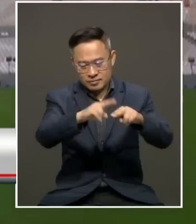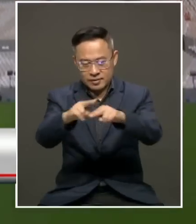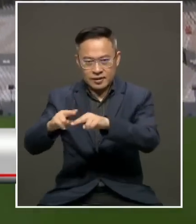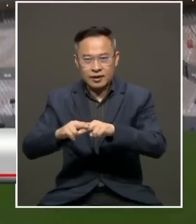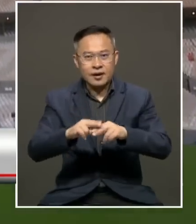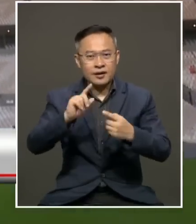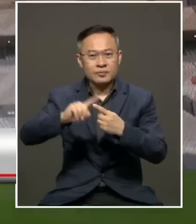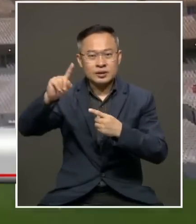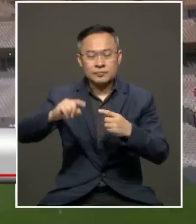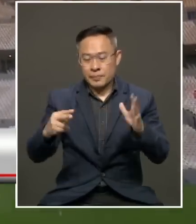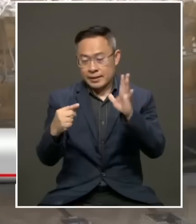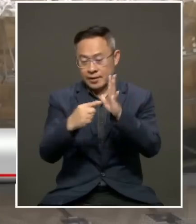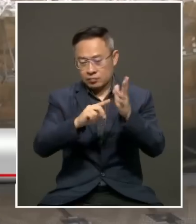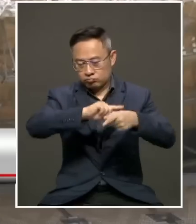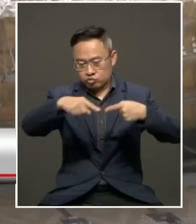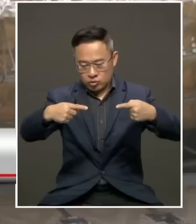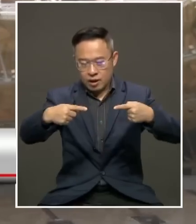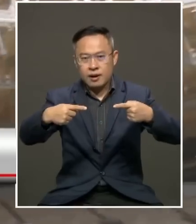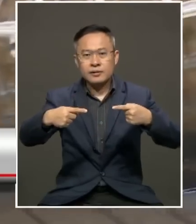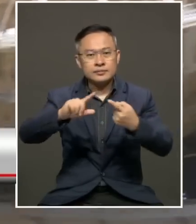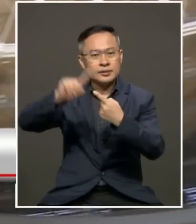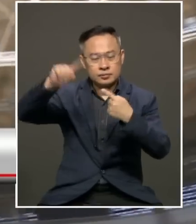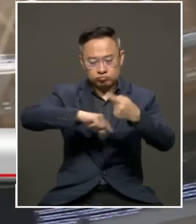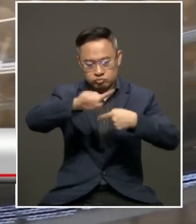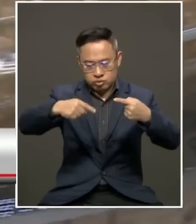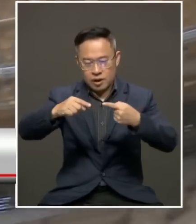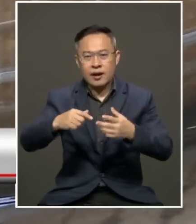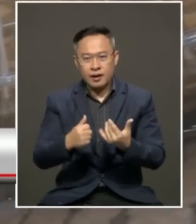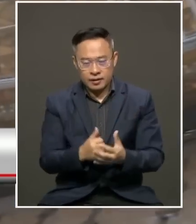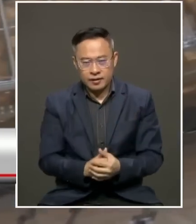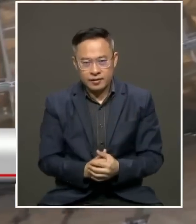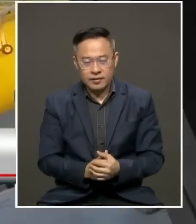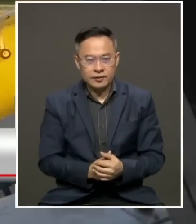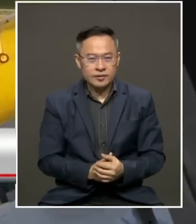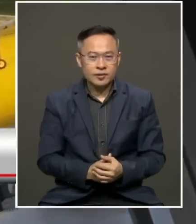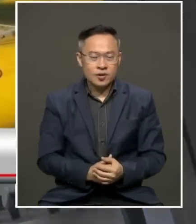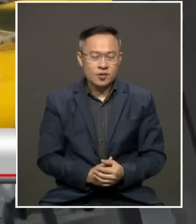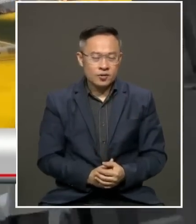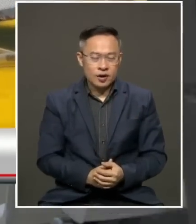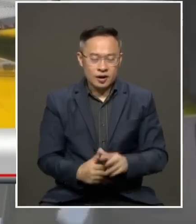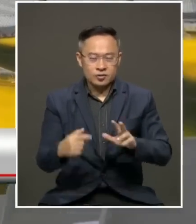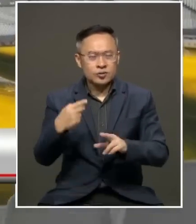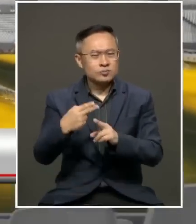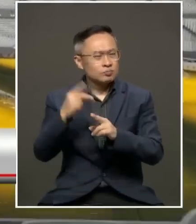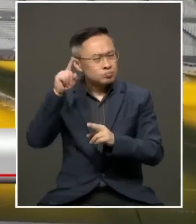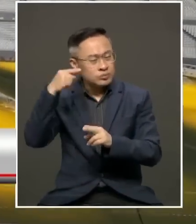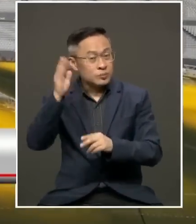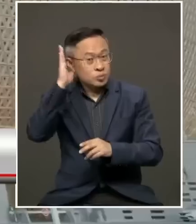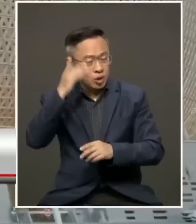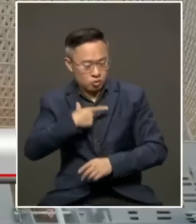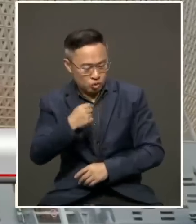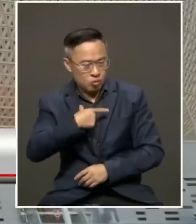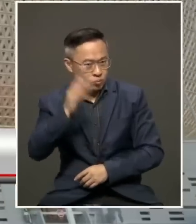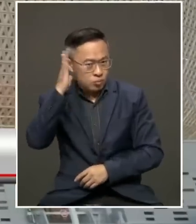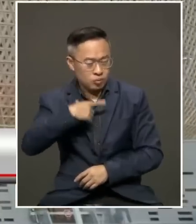เขาคงไม่ได้รับเลือกให้เป็นสนามนัดชิงหรอกจริงๆสนามสุดท้ายเมื่อสักครู่นี้ก็สวยเหมือนกันว่าดูๆดู